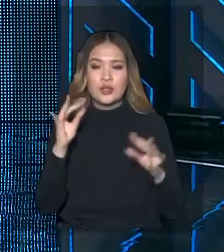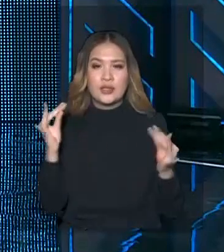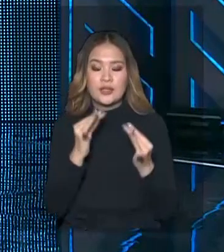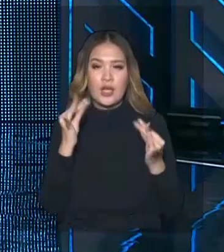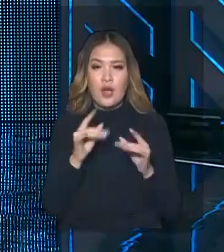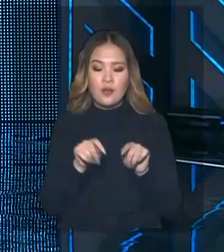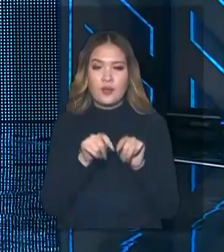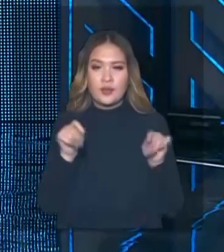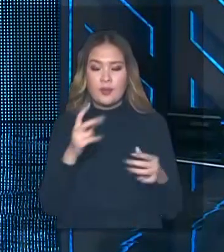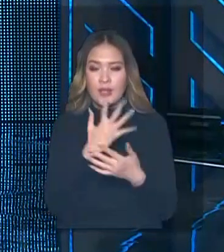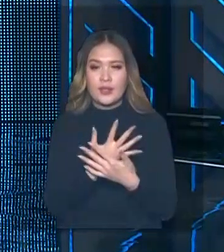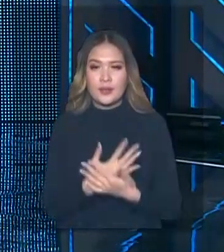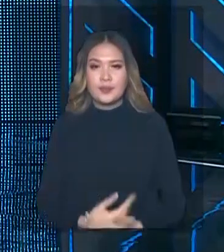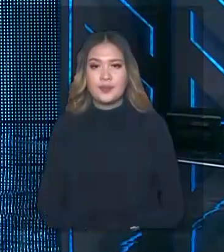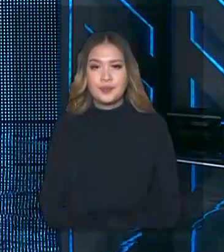өңірдегі әріптесіміз тілдесіп қайтты.